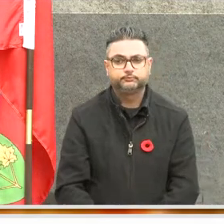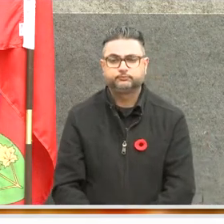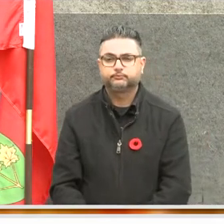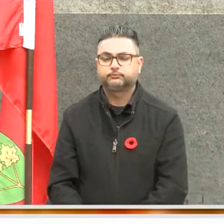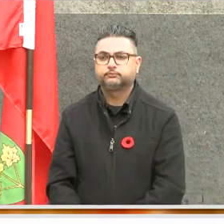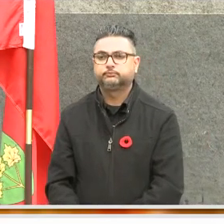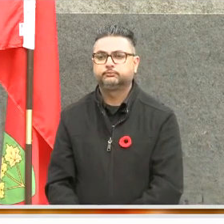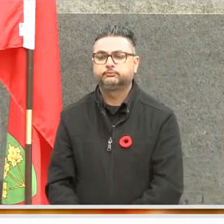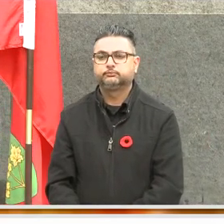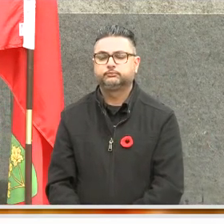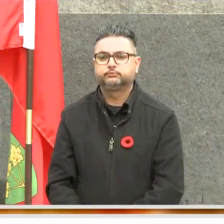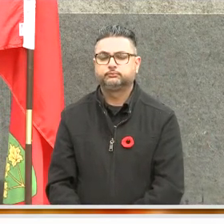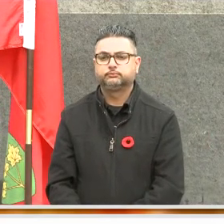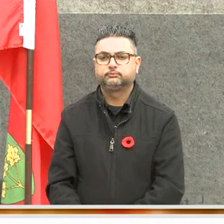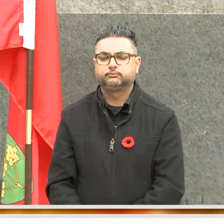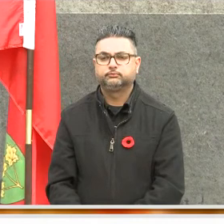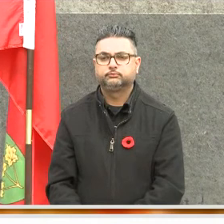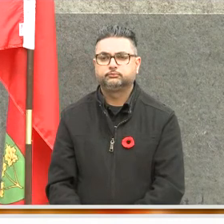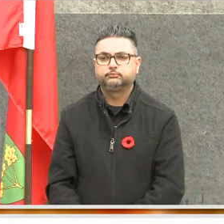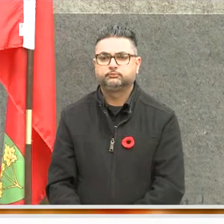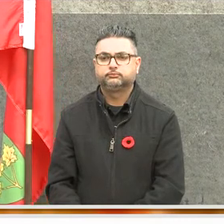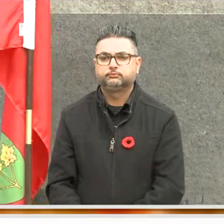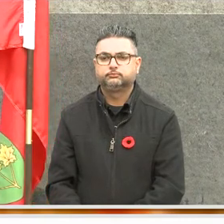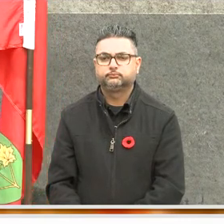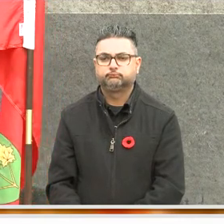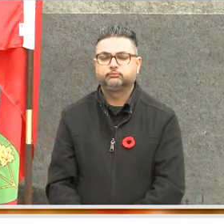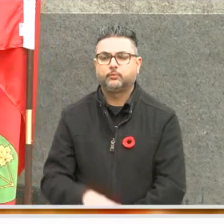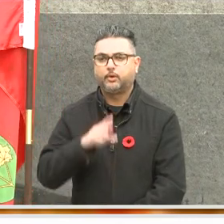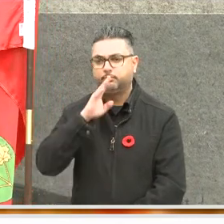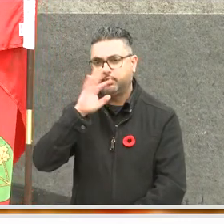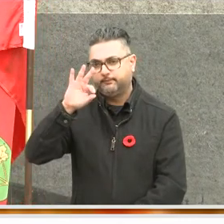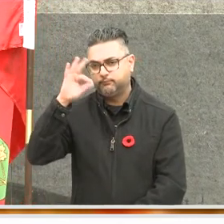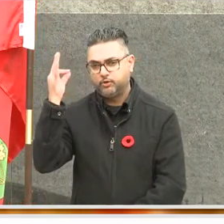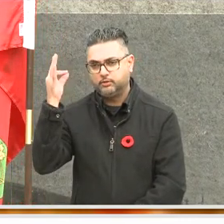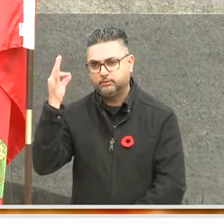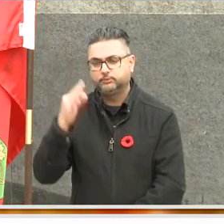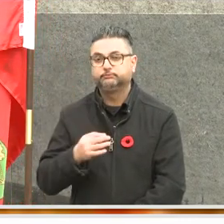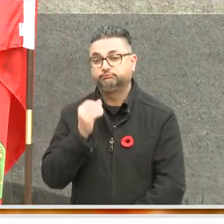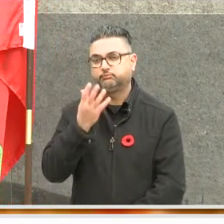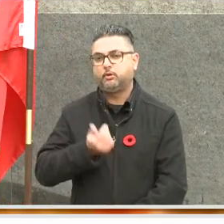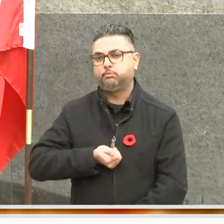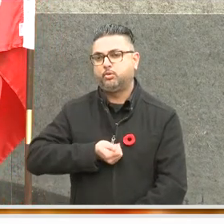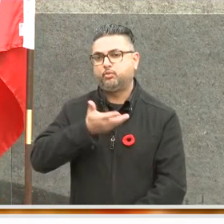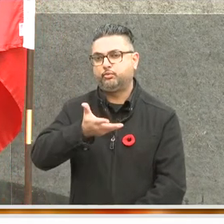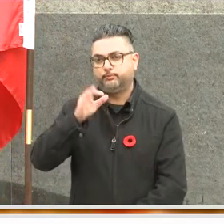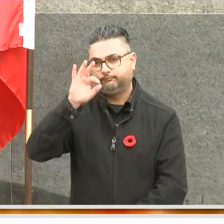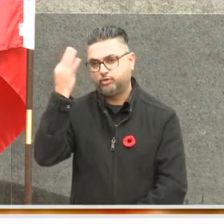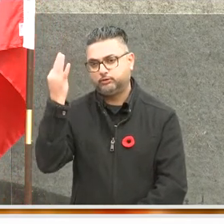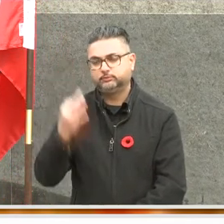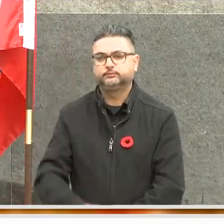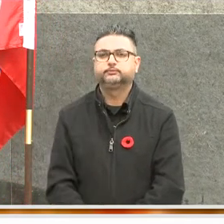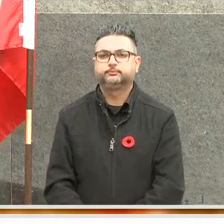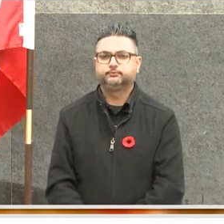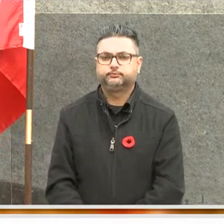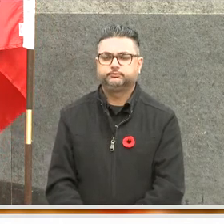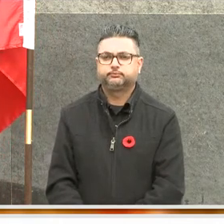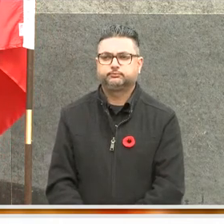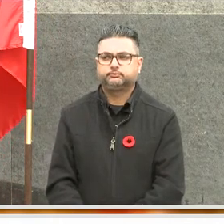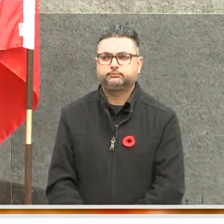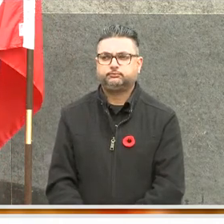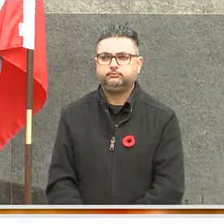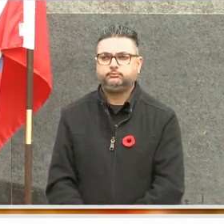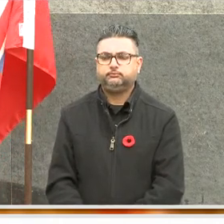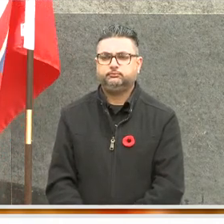Sous les rouges coquelicots de cimetière flamand, qui parmi les rangées de croix, bous en avant, nous sommes enterrés. Et dans le bleu des cieux, les